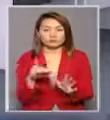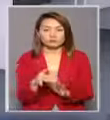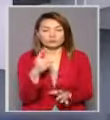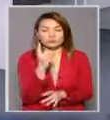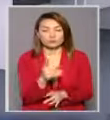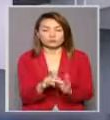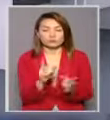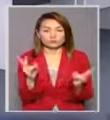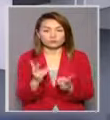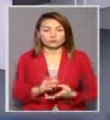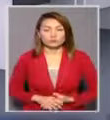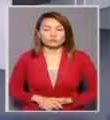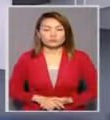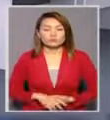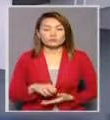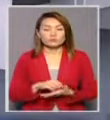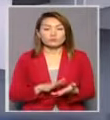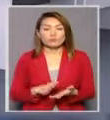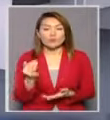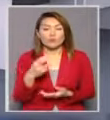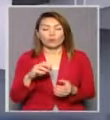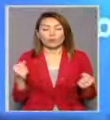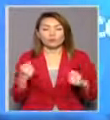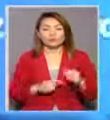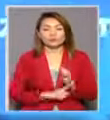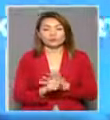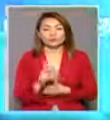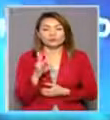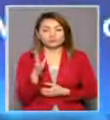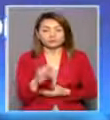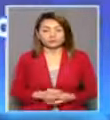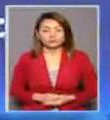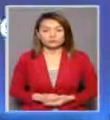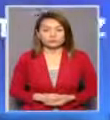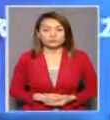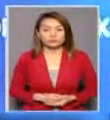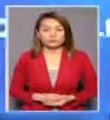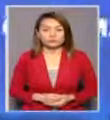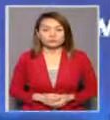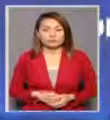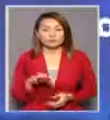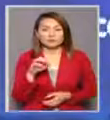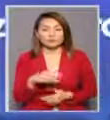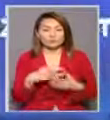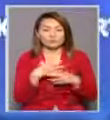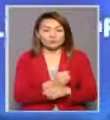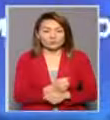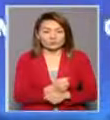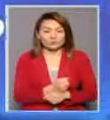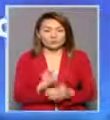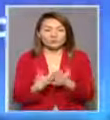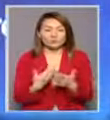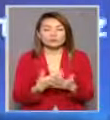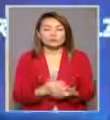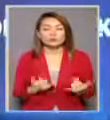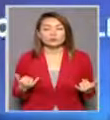одним. Будет оптимизирован список видов спорта. Для начала мы оптимизировали классификатор за счет сокращения дублирования. К